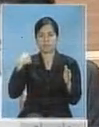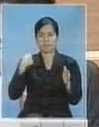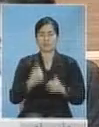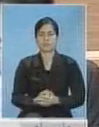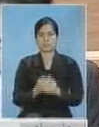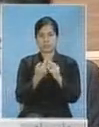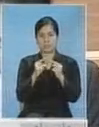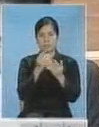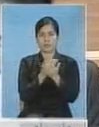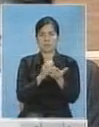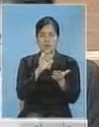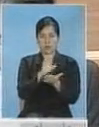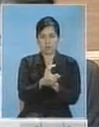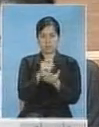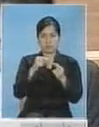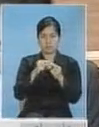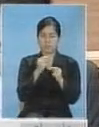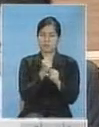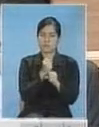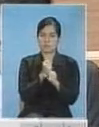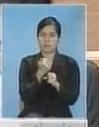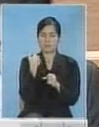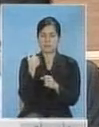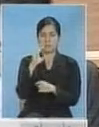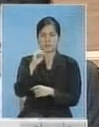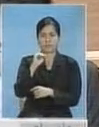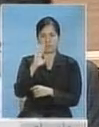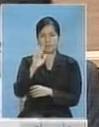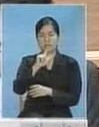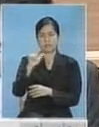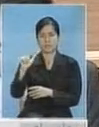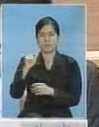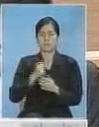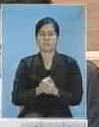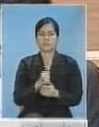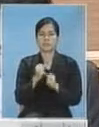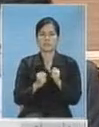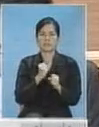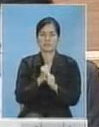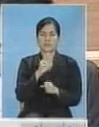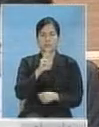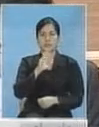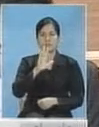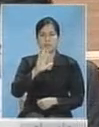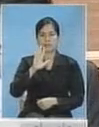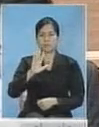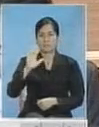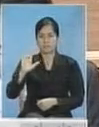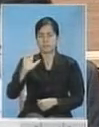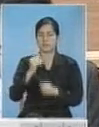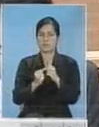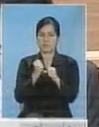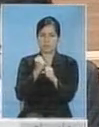ลแต่งบประมาณตรงนี้ทำเป็นงบผูกพันเพียง45ล้านบาทในปี2555ปีที่แล้วเองน